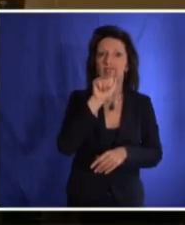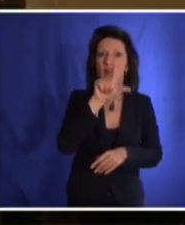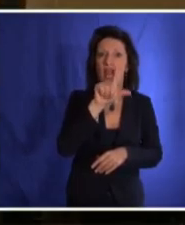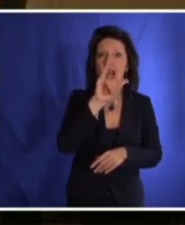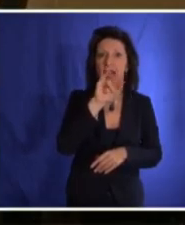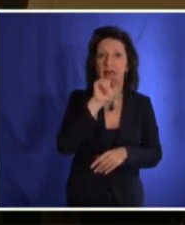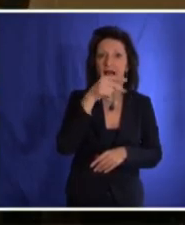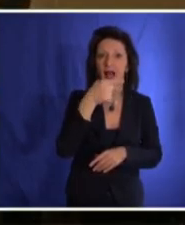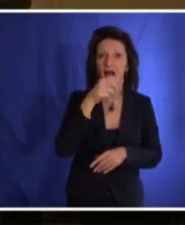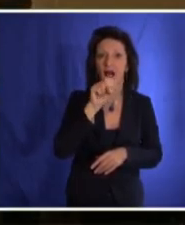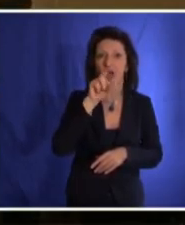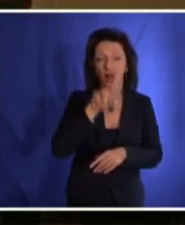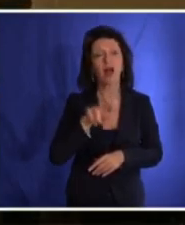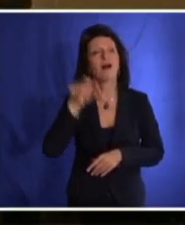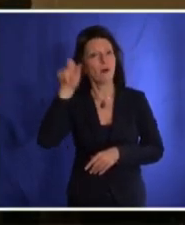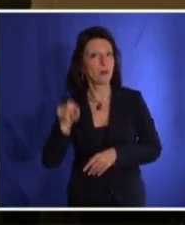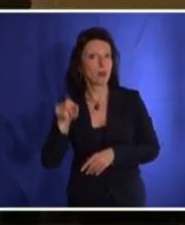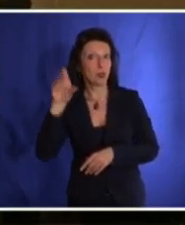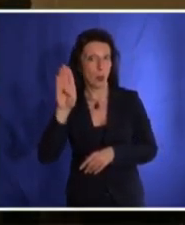willkommen in Niederösterreich.